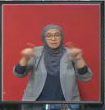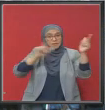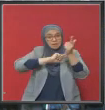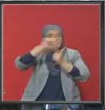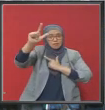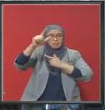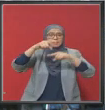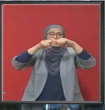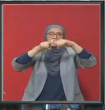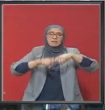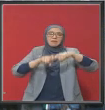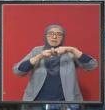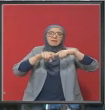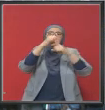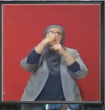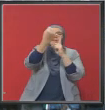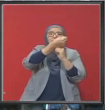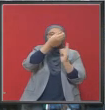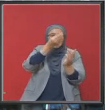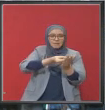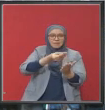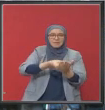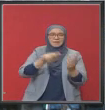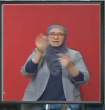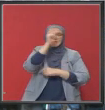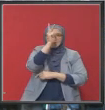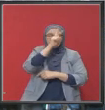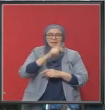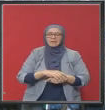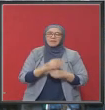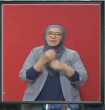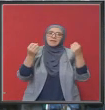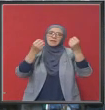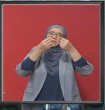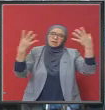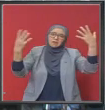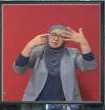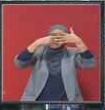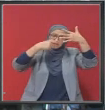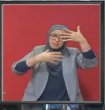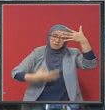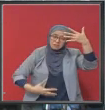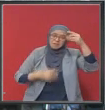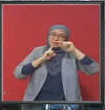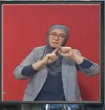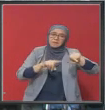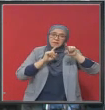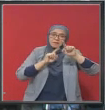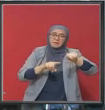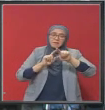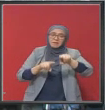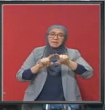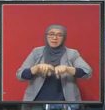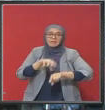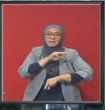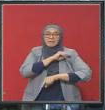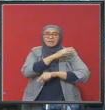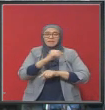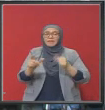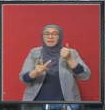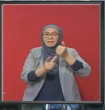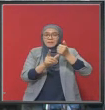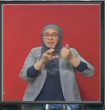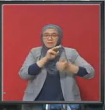Hospital IDM pada tahun 2020 adalah sebanyak dingin G1 populer 737 bilyet Man kali